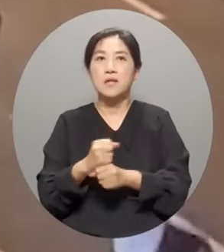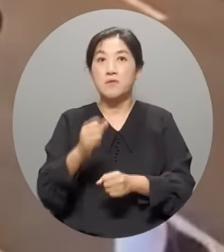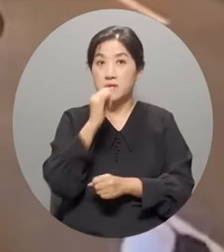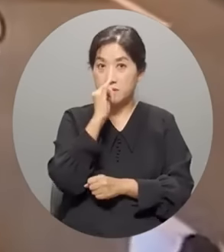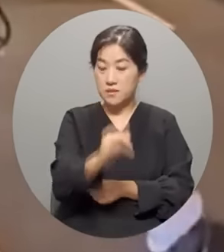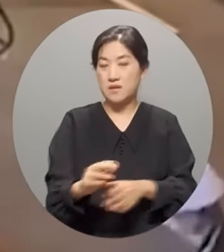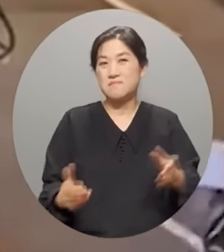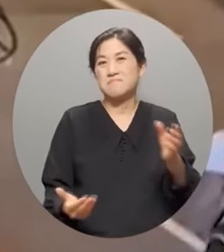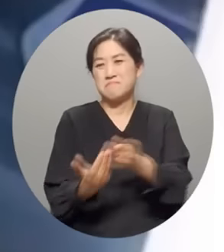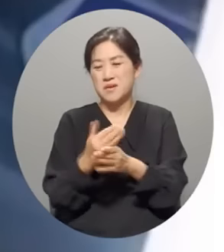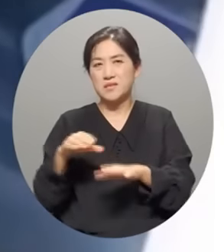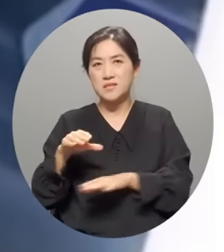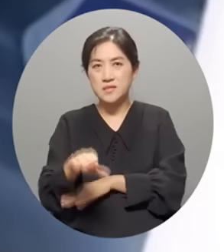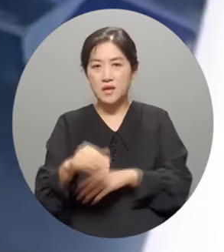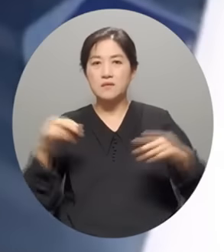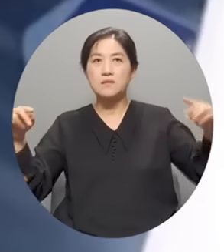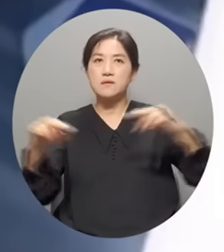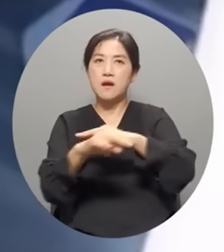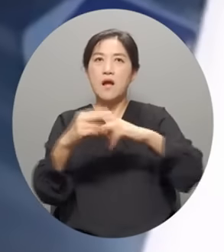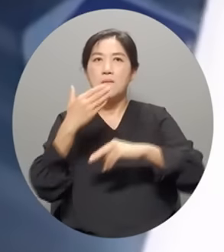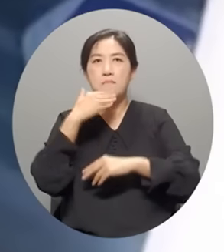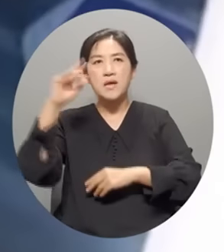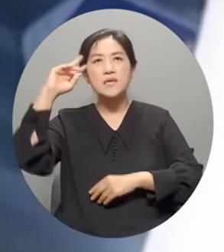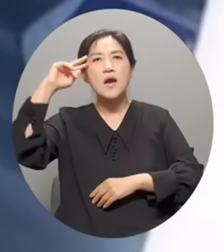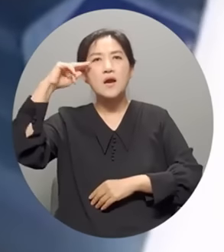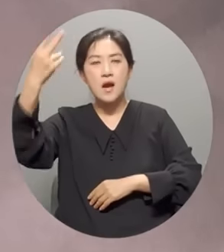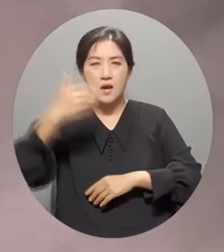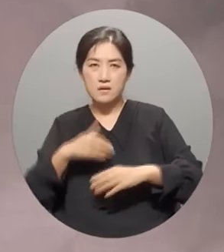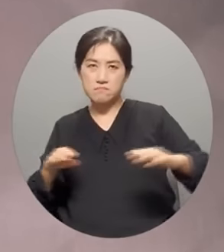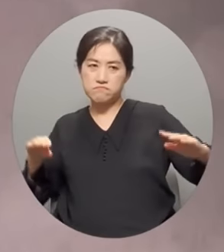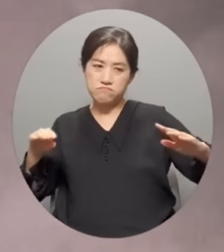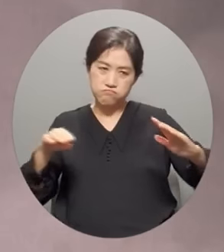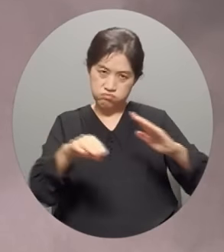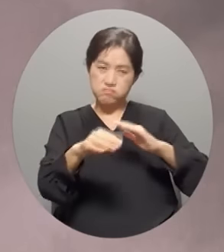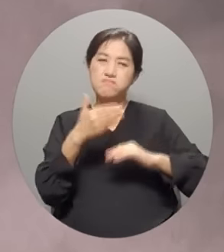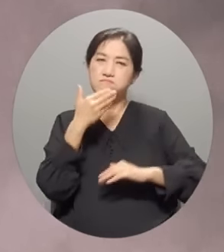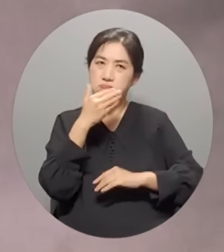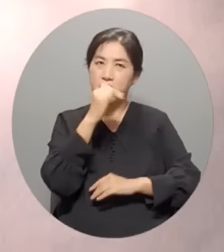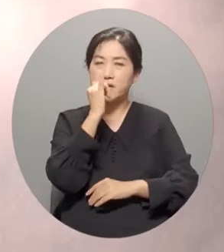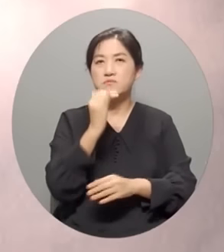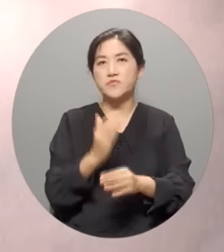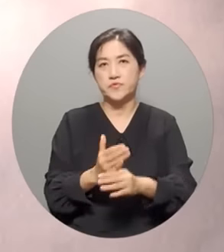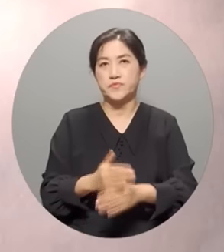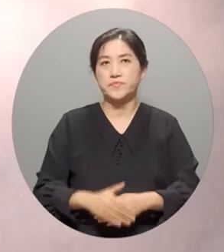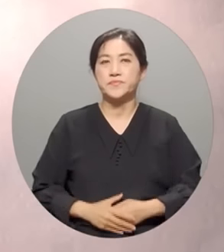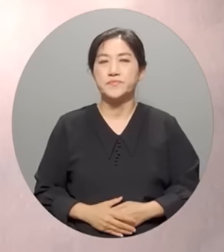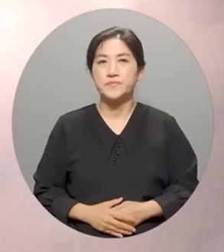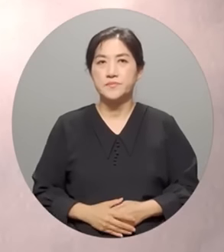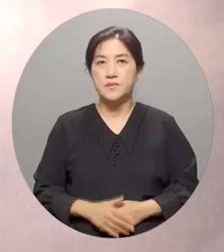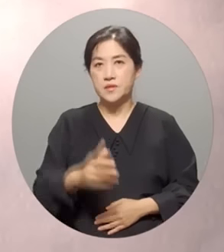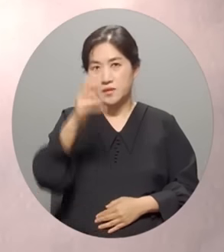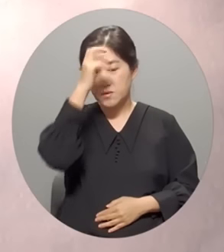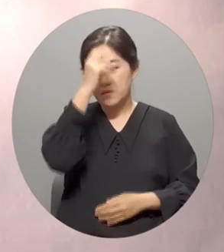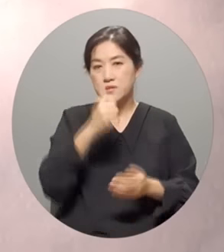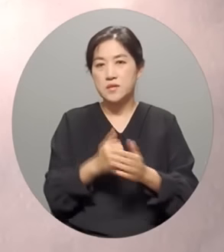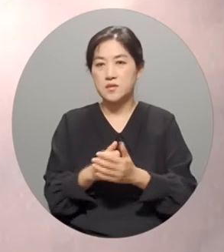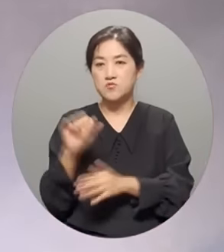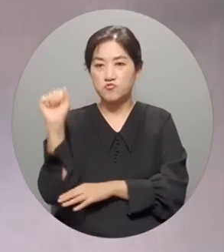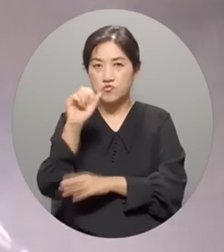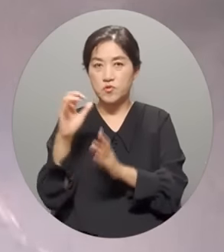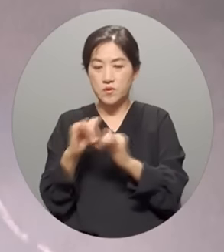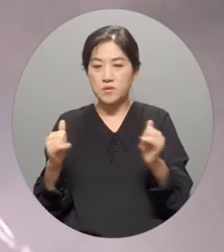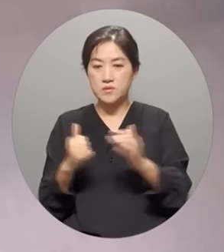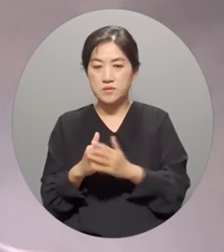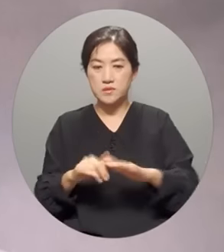참사를 일으킨 차량도 양방향 통행이 가능한 걸로 착각해 진입했을 가능성도 배제할 수 없는 겁니다. 경찰도 가해 운전자가